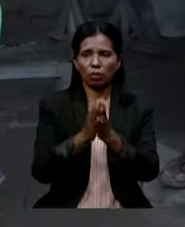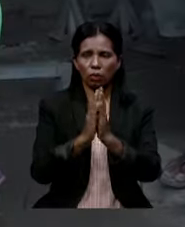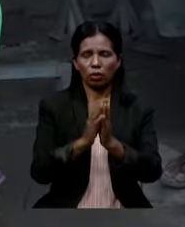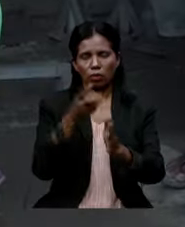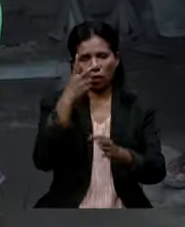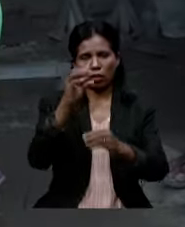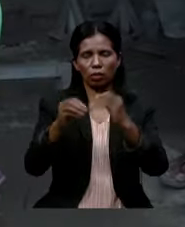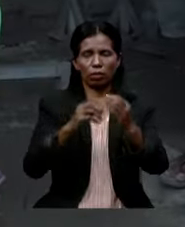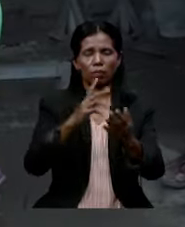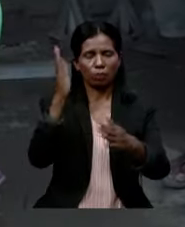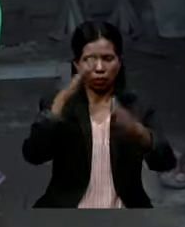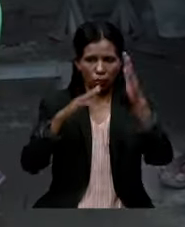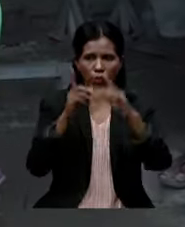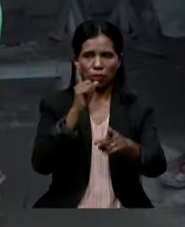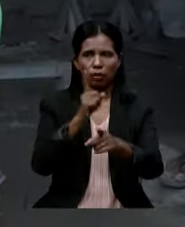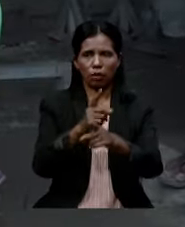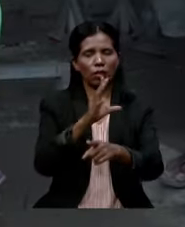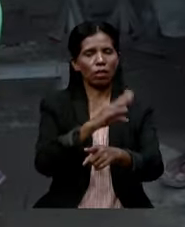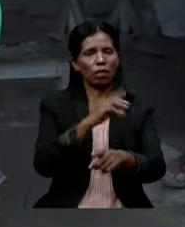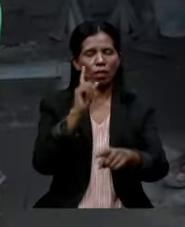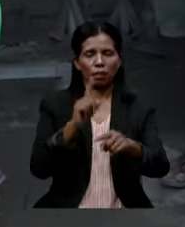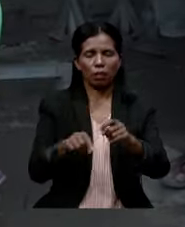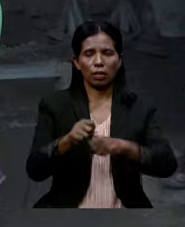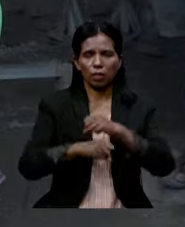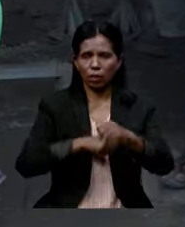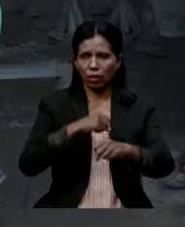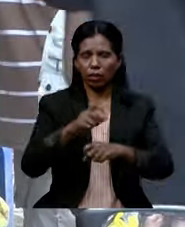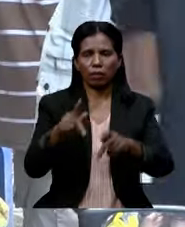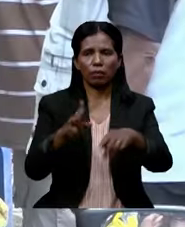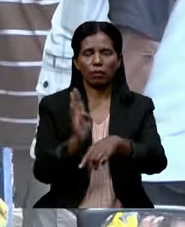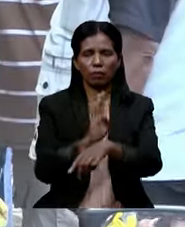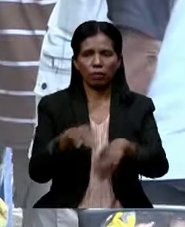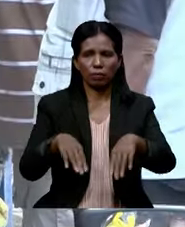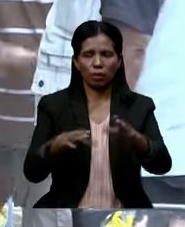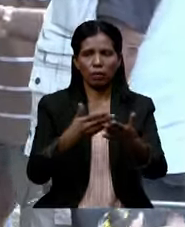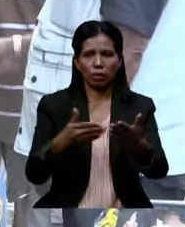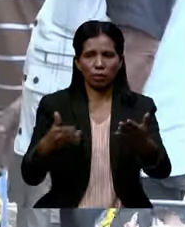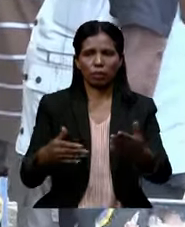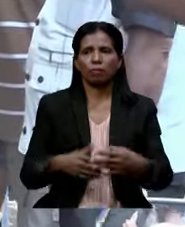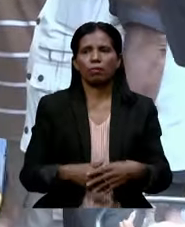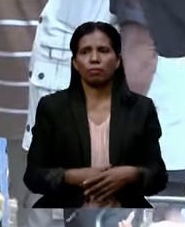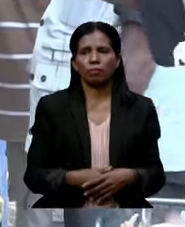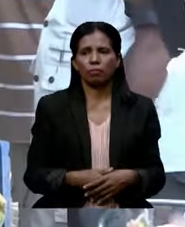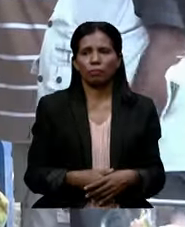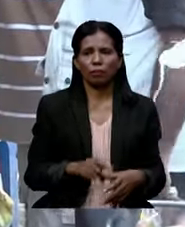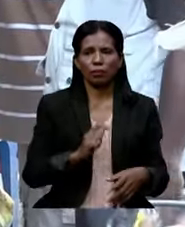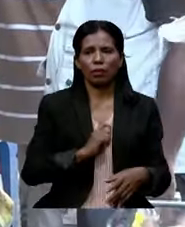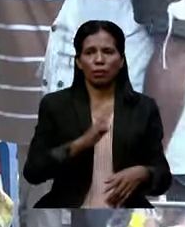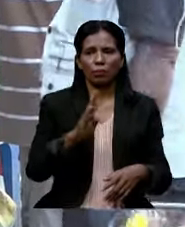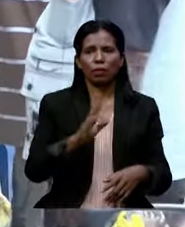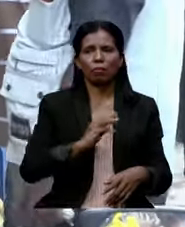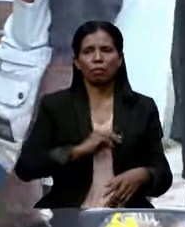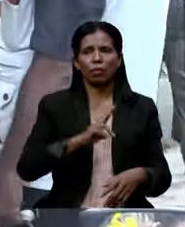hare problema ne ho serio ho di labele haterus liu tau vendedor sir neve buka moris. Tai besi ho mandeu nomor